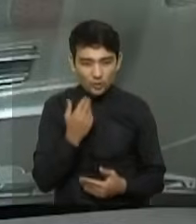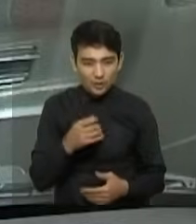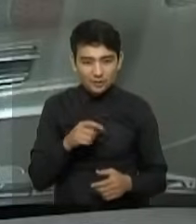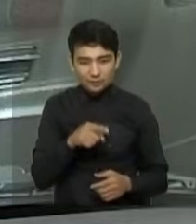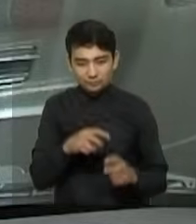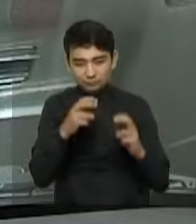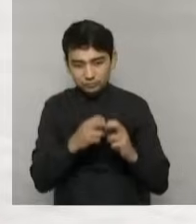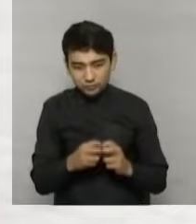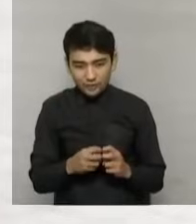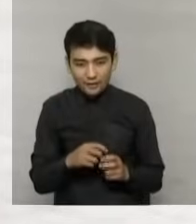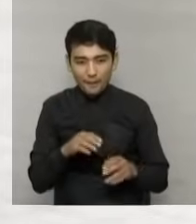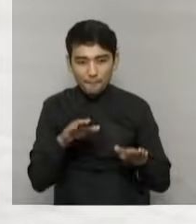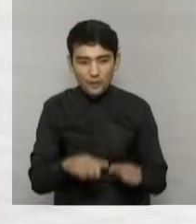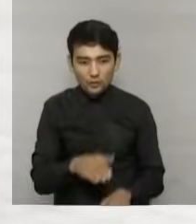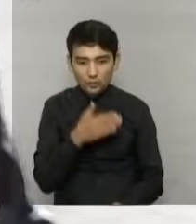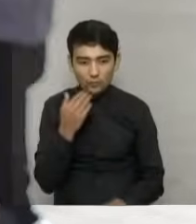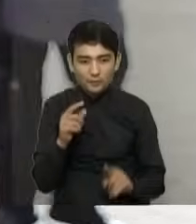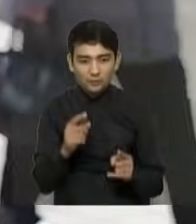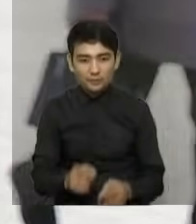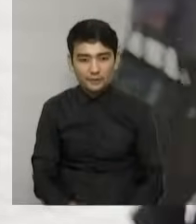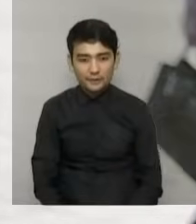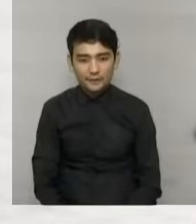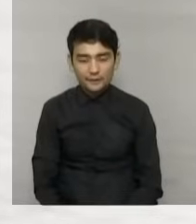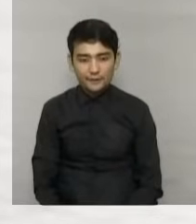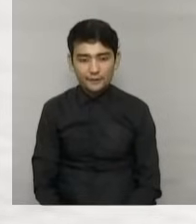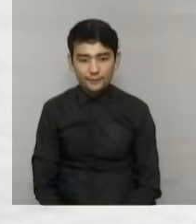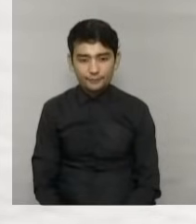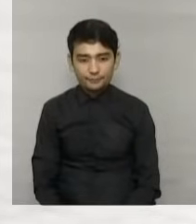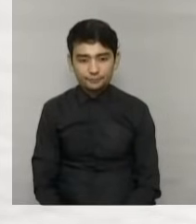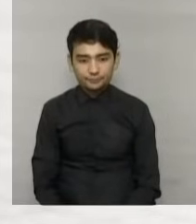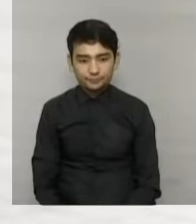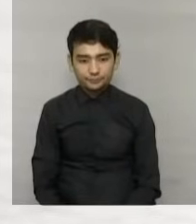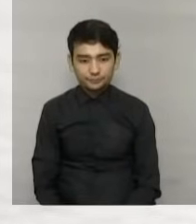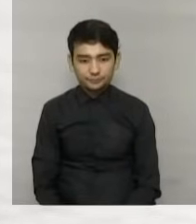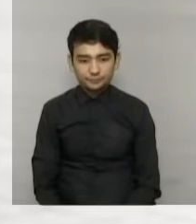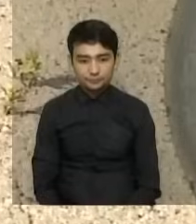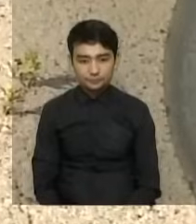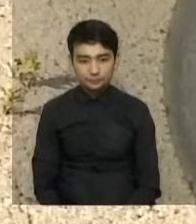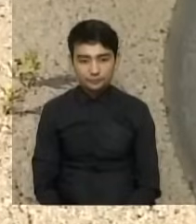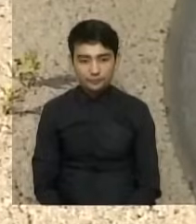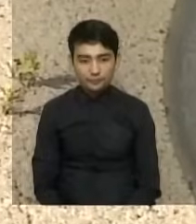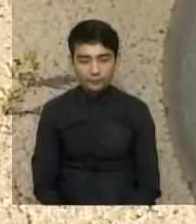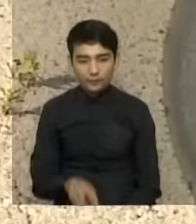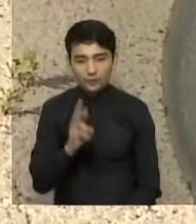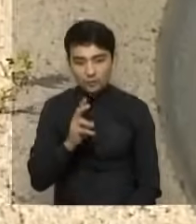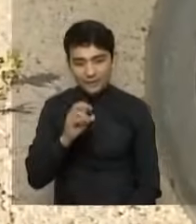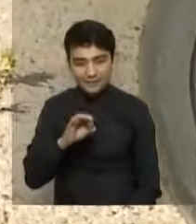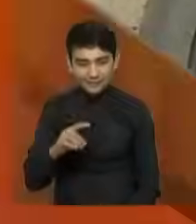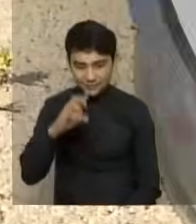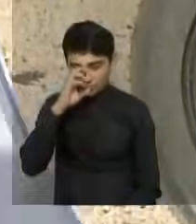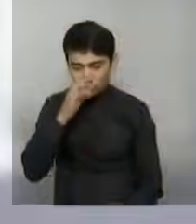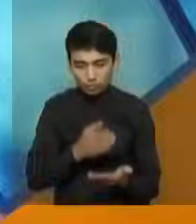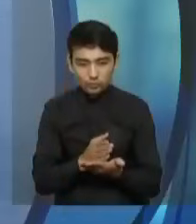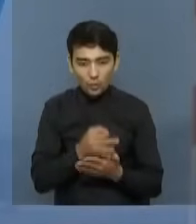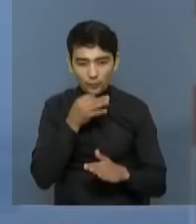способны проводить проверку? Станция, которая проводит техосмотр, не предназначена для мотоцикла. Кто из госслужб отвечает за